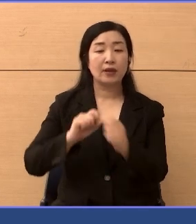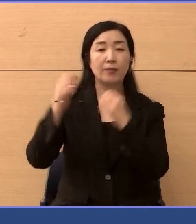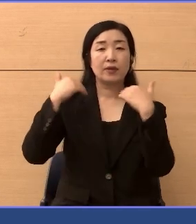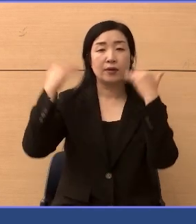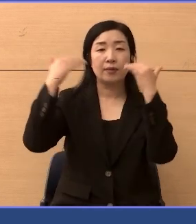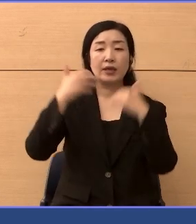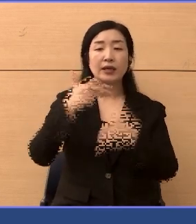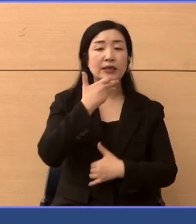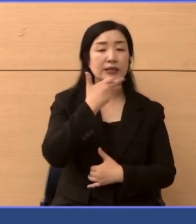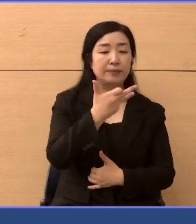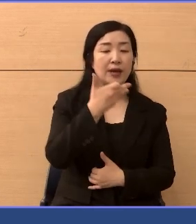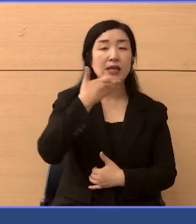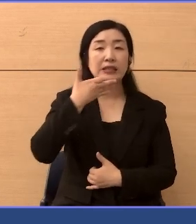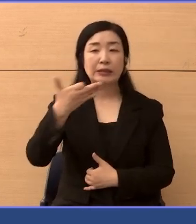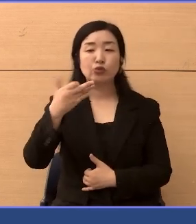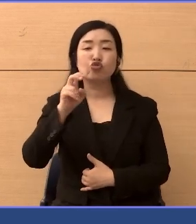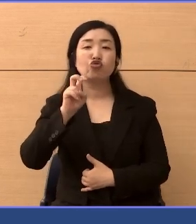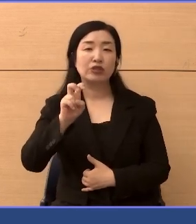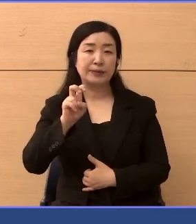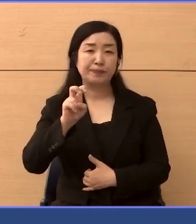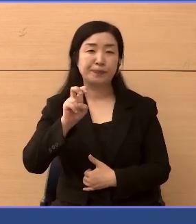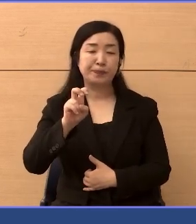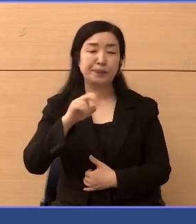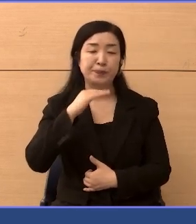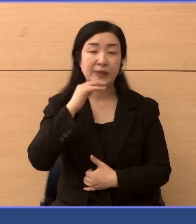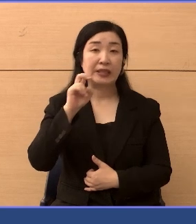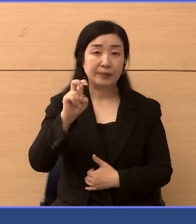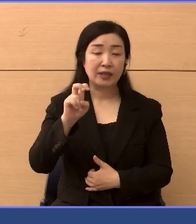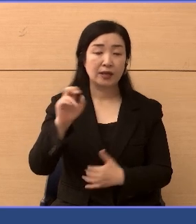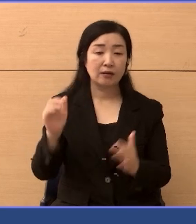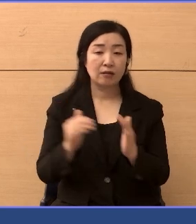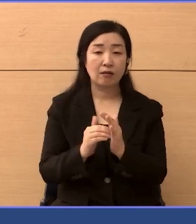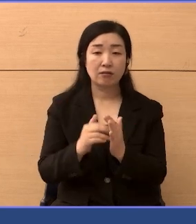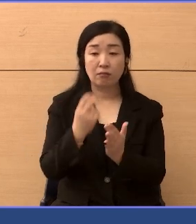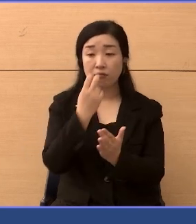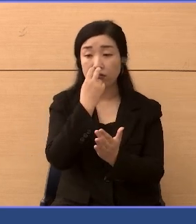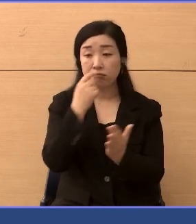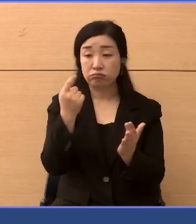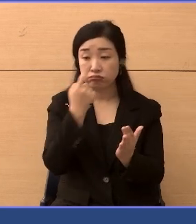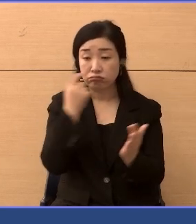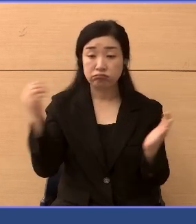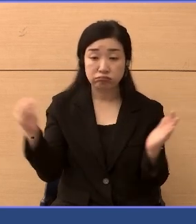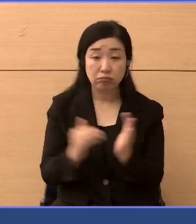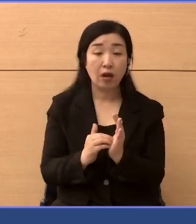19, 18세, 20, but it's 19세, not unusual 20세까지가 for 되면은 one to see 습득을 하지만